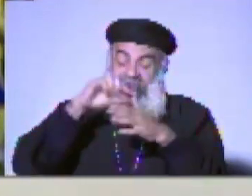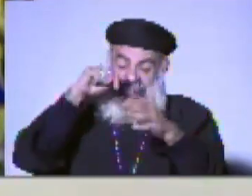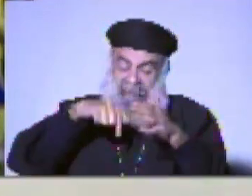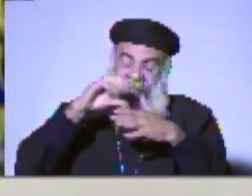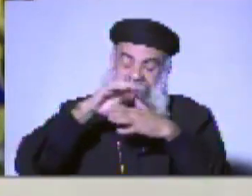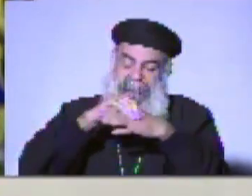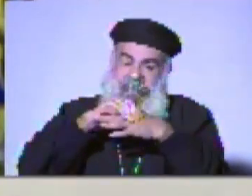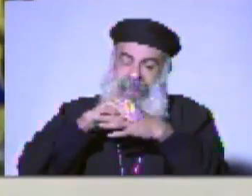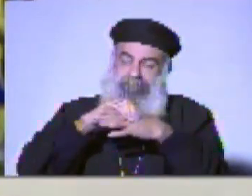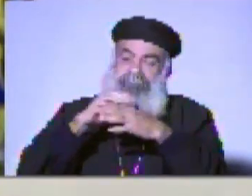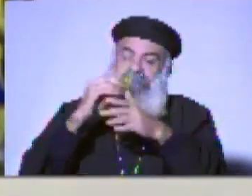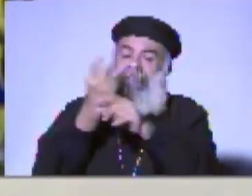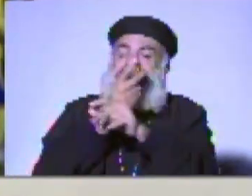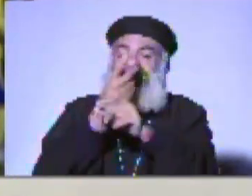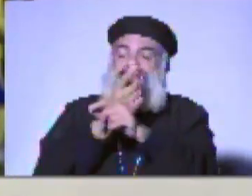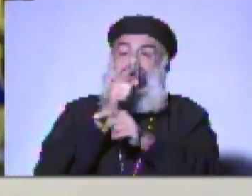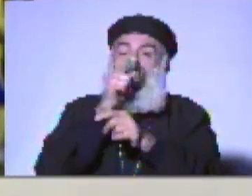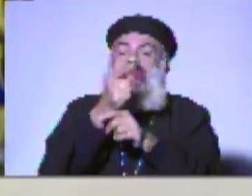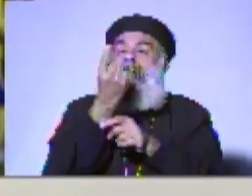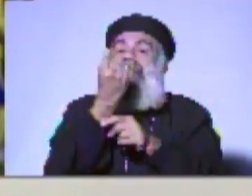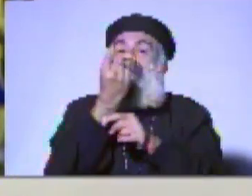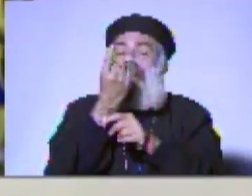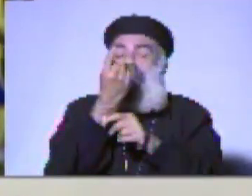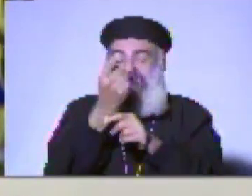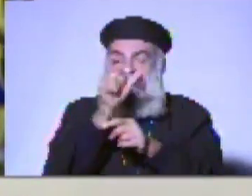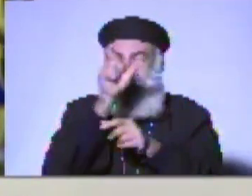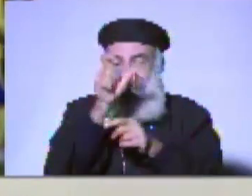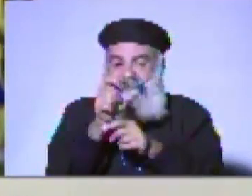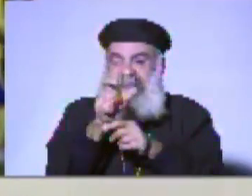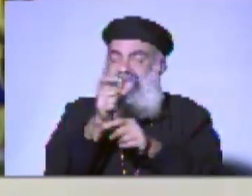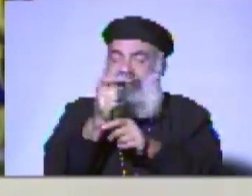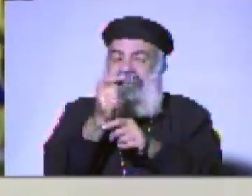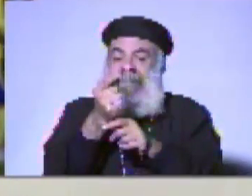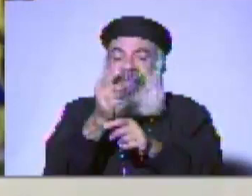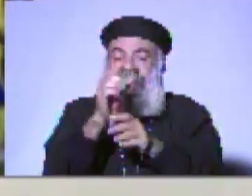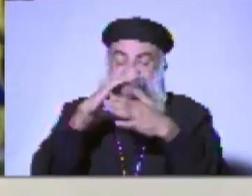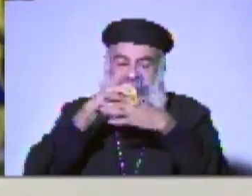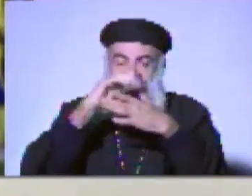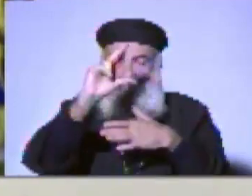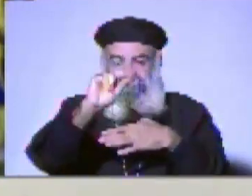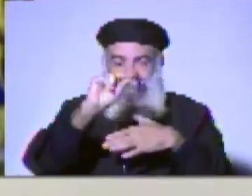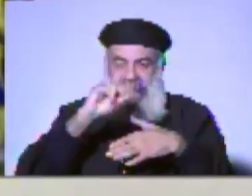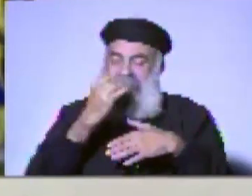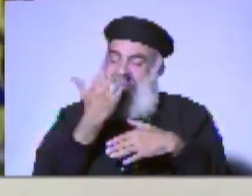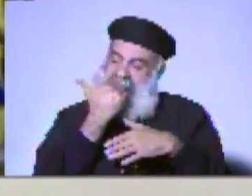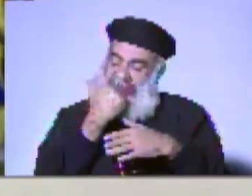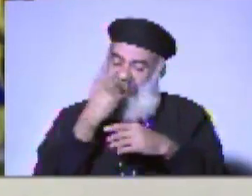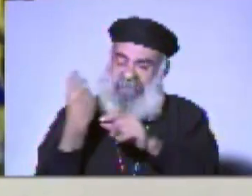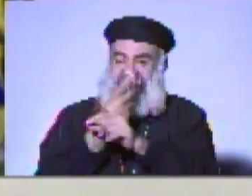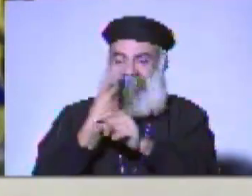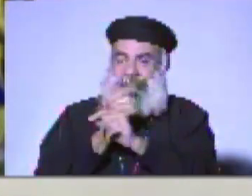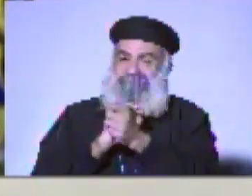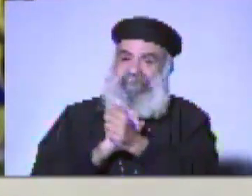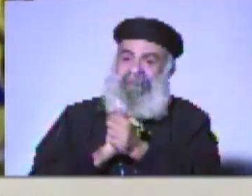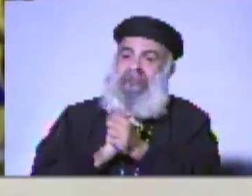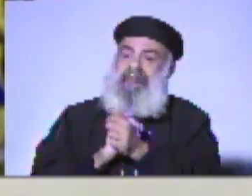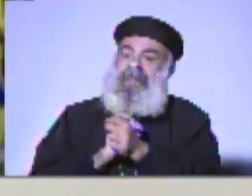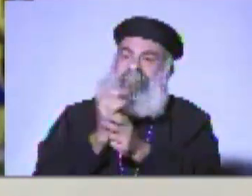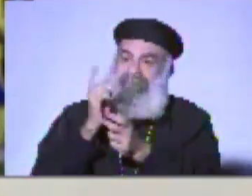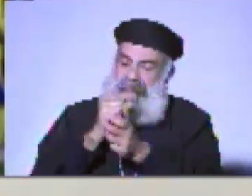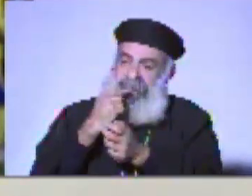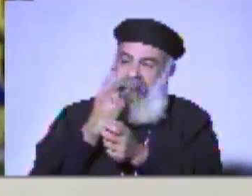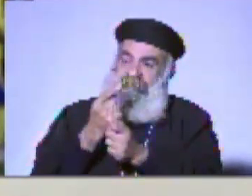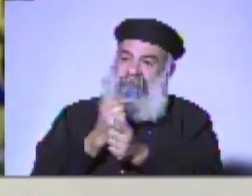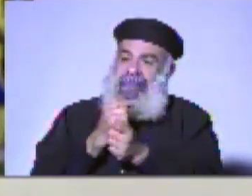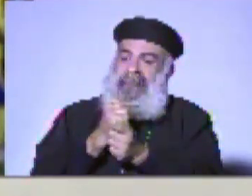جسد الخطيه وهو الوحيد اللي جسده زينا بس ما فيهوش خطيه ودي من ضمن البراهين